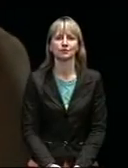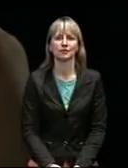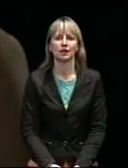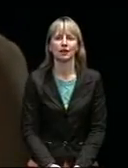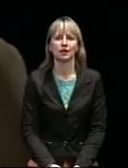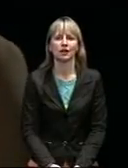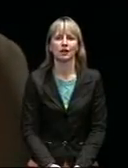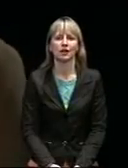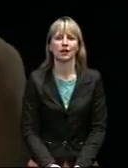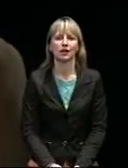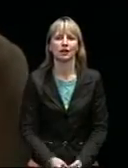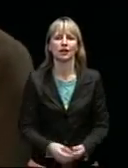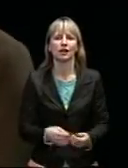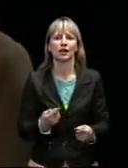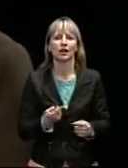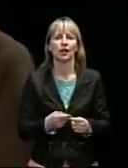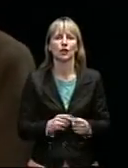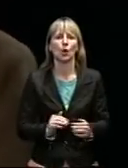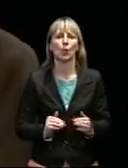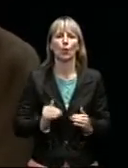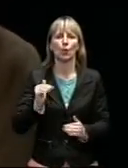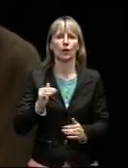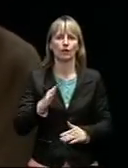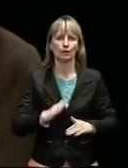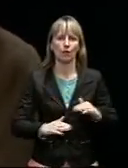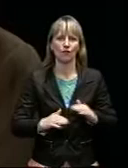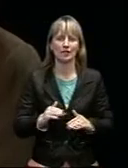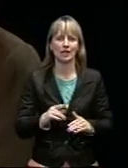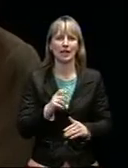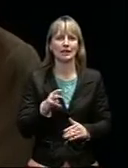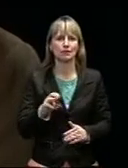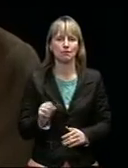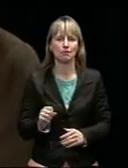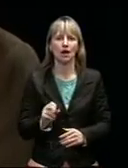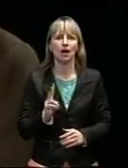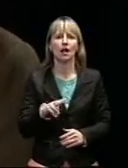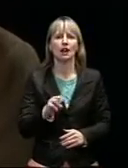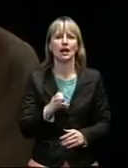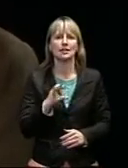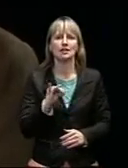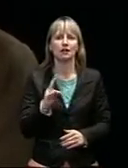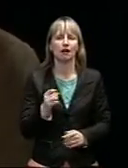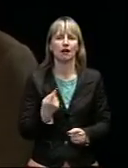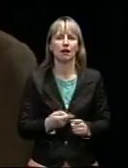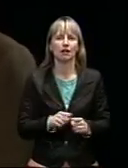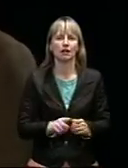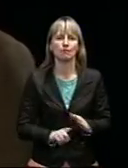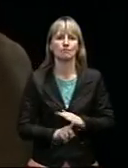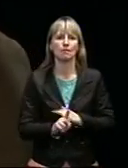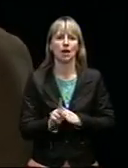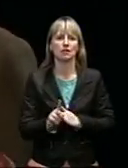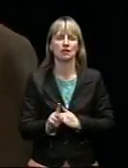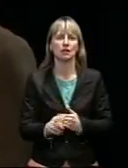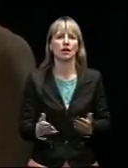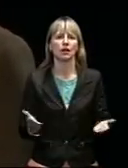Во-первых, это определенный уровень профессионализма. Классика — это незыблемая база,